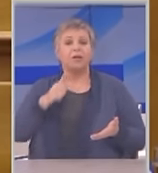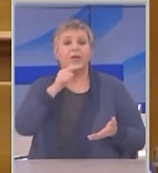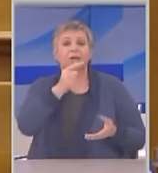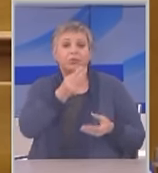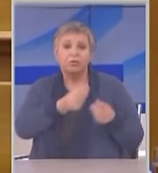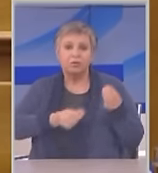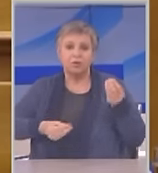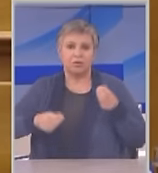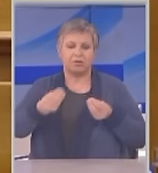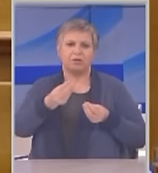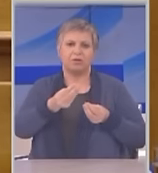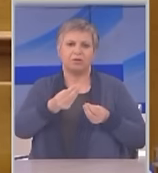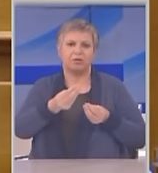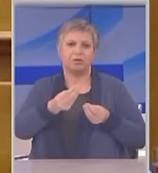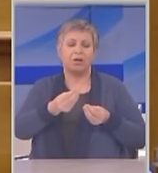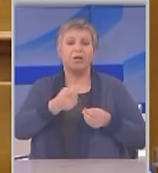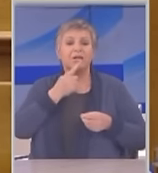τον τρόπο